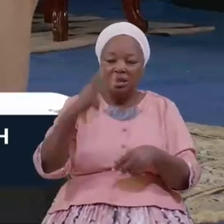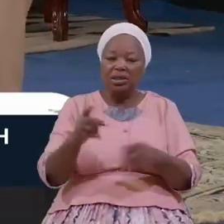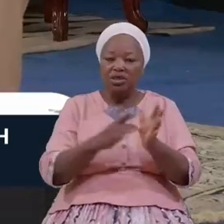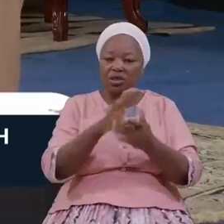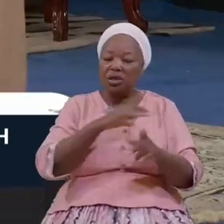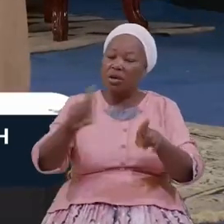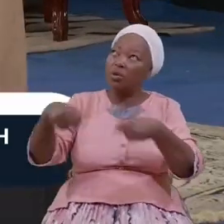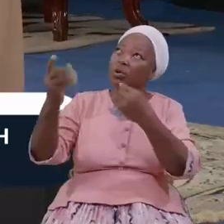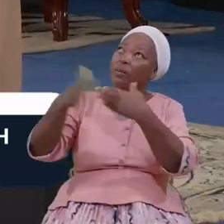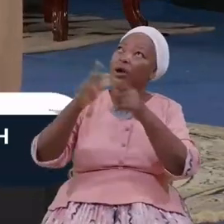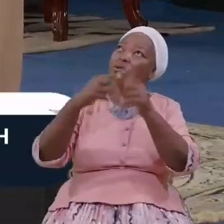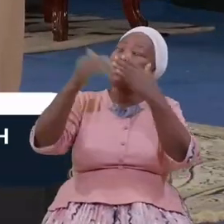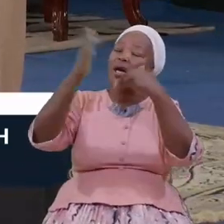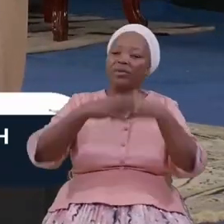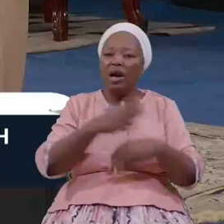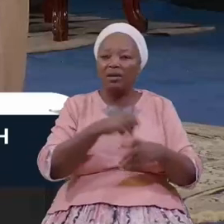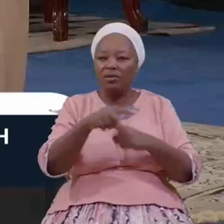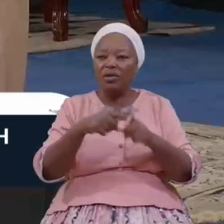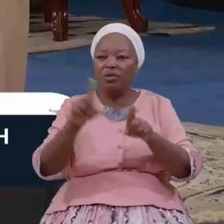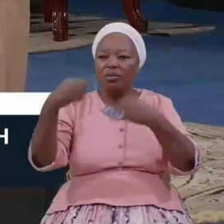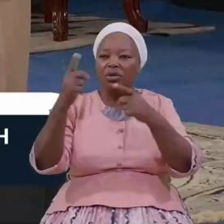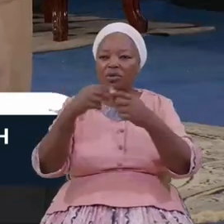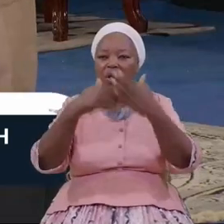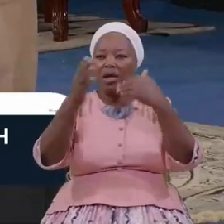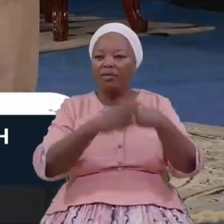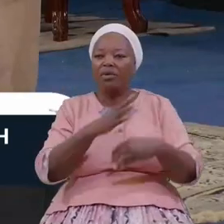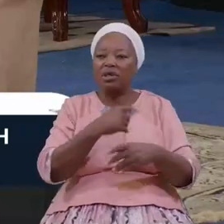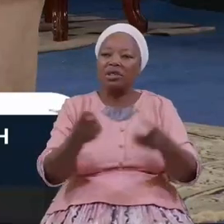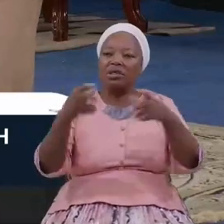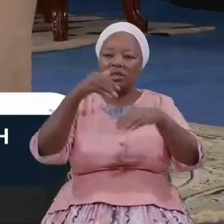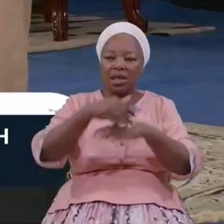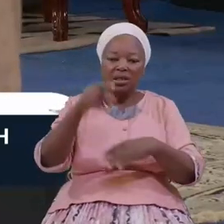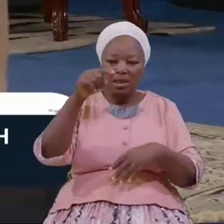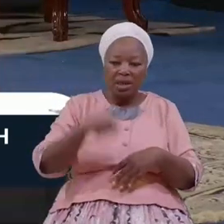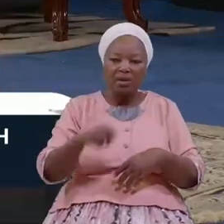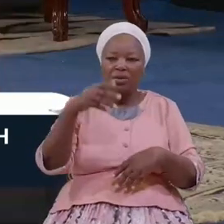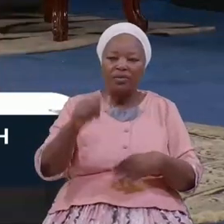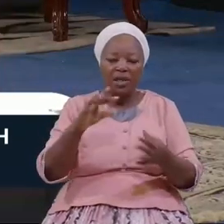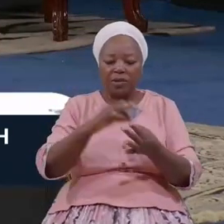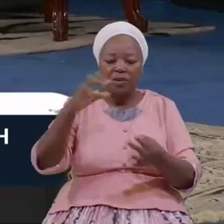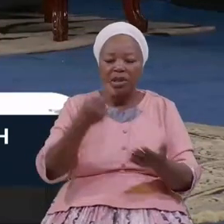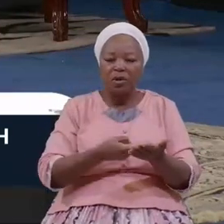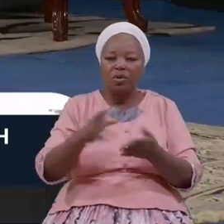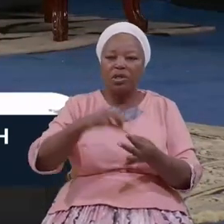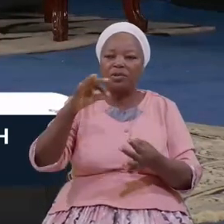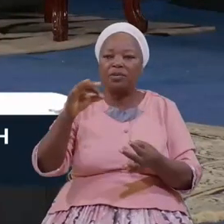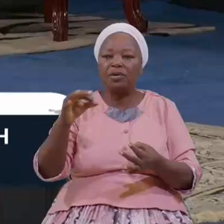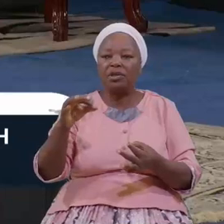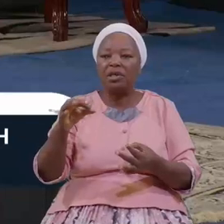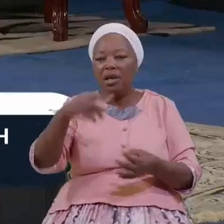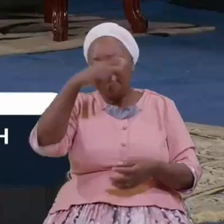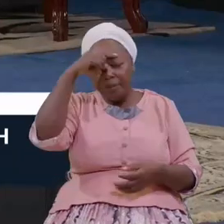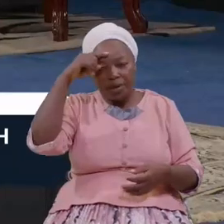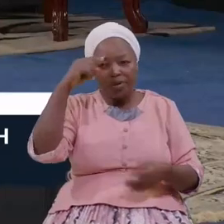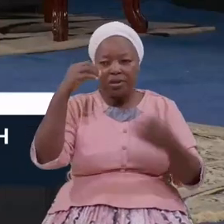l'ont vu aller au ciel, arriver au ciel. Il a envoyé l'Esprit, le Saint-Esprit, parce